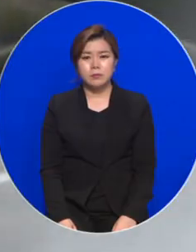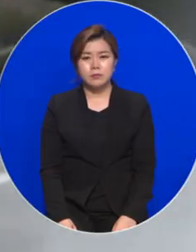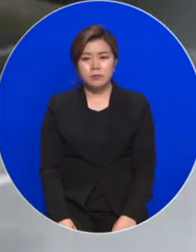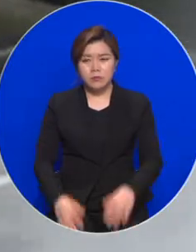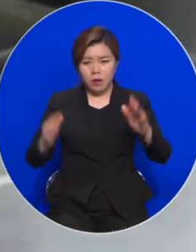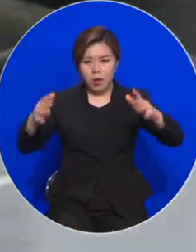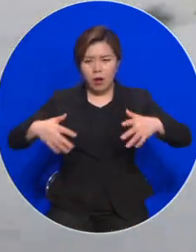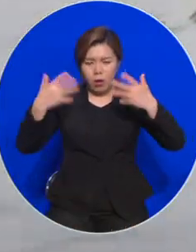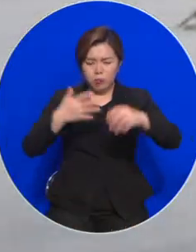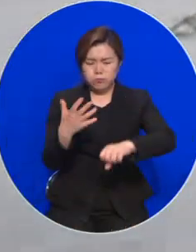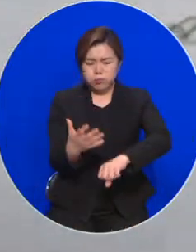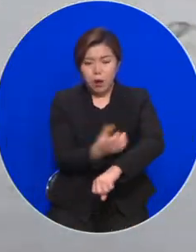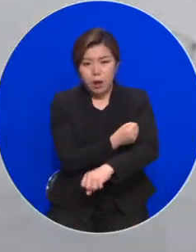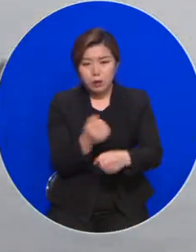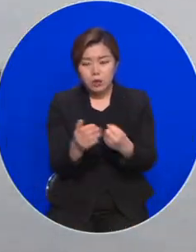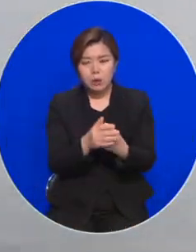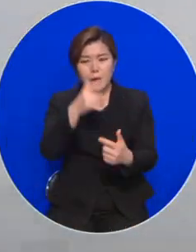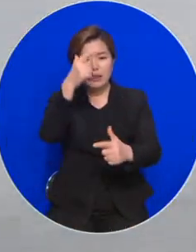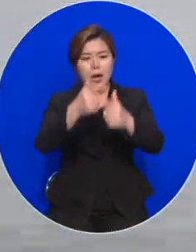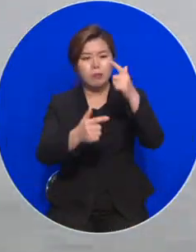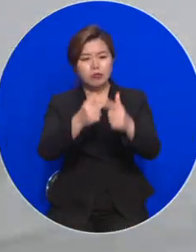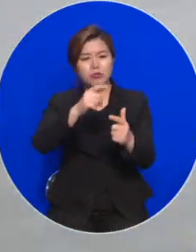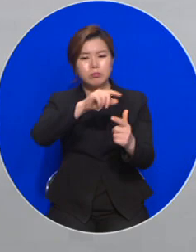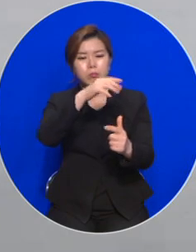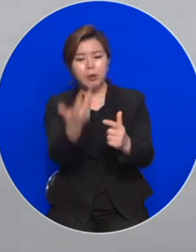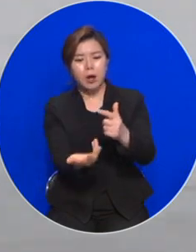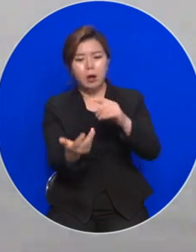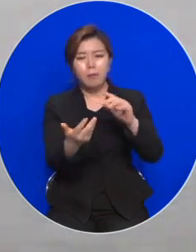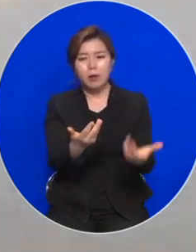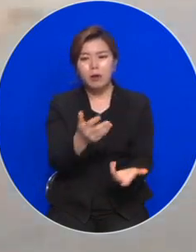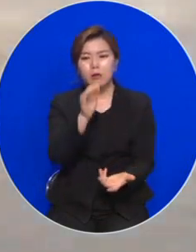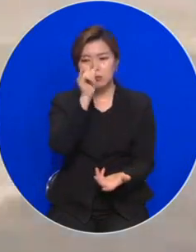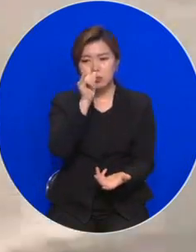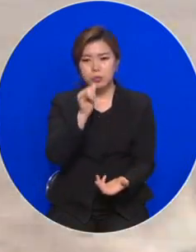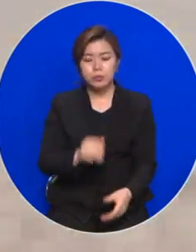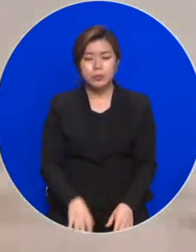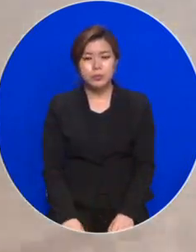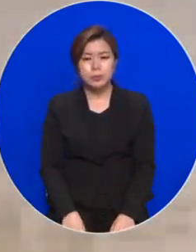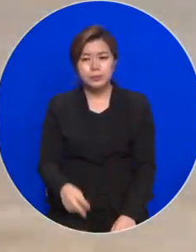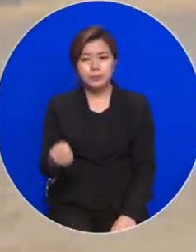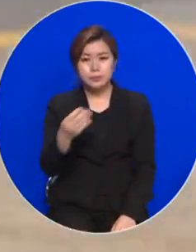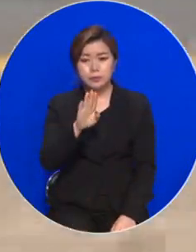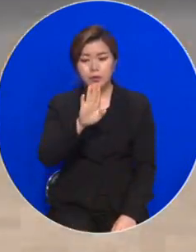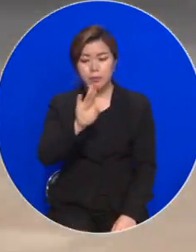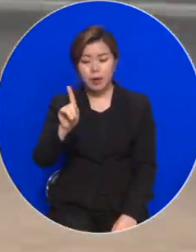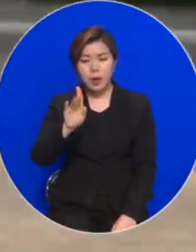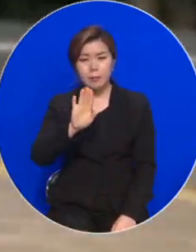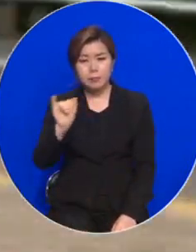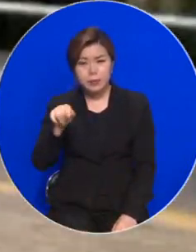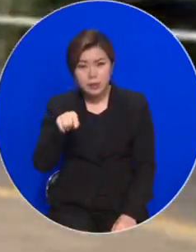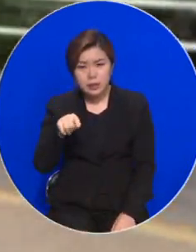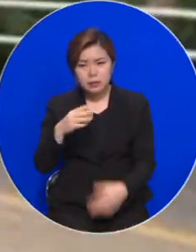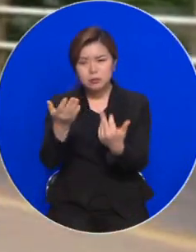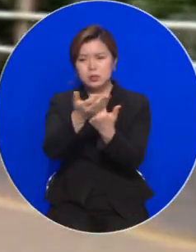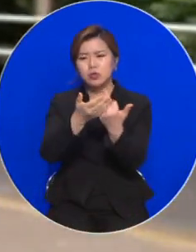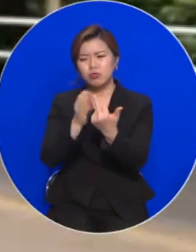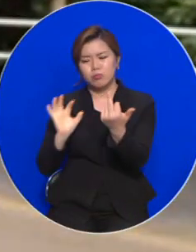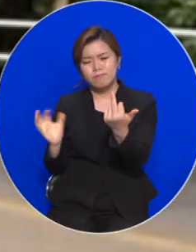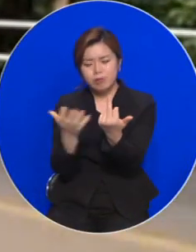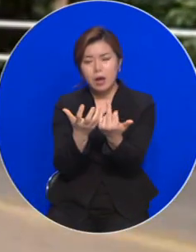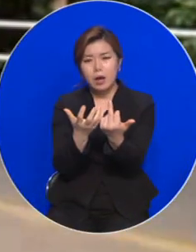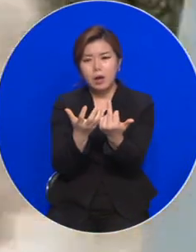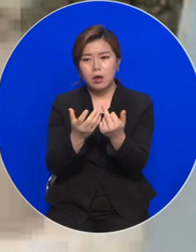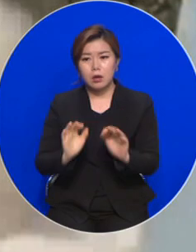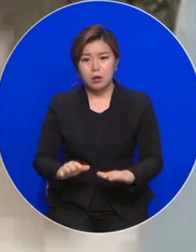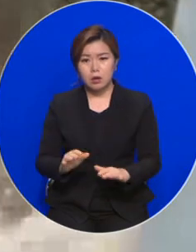강한 바람에 가로수가 꺾이고 쏟아지는 비에 도로는 물바다가 됐습니다. 제8호 태풍 바비가 제주를 강타했습니다.